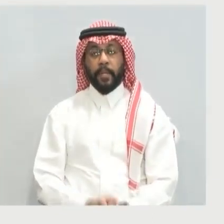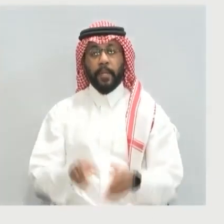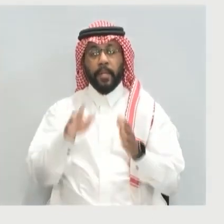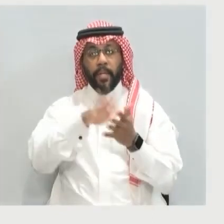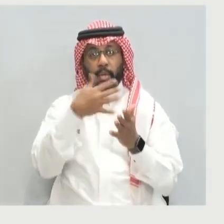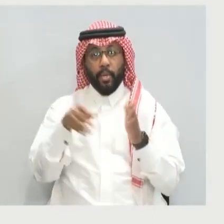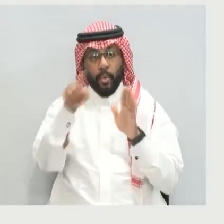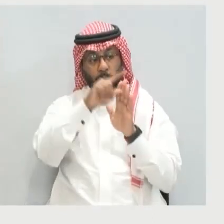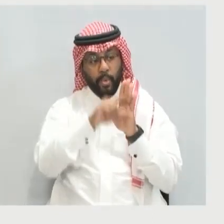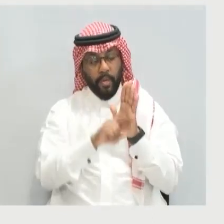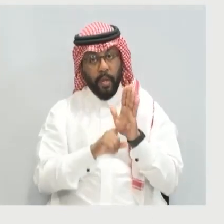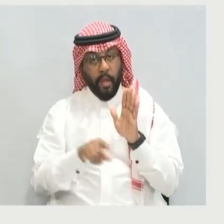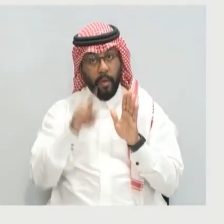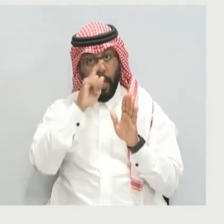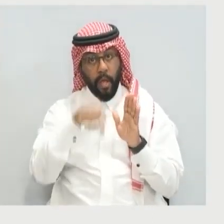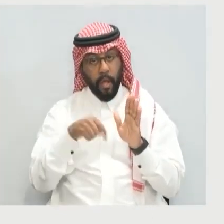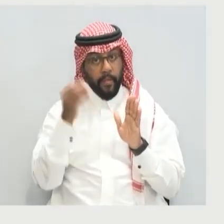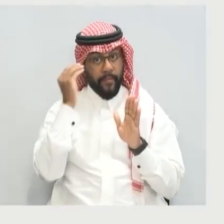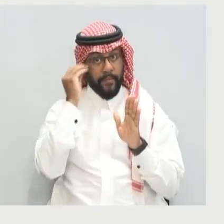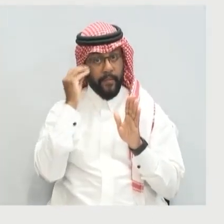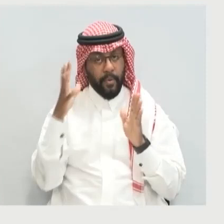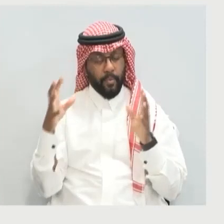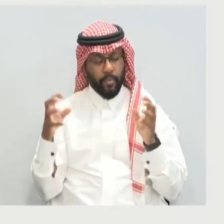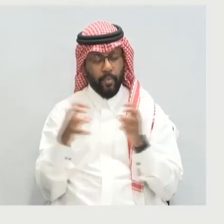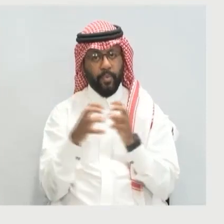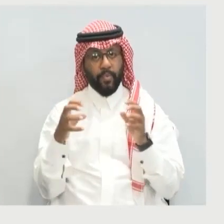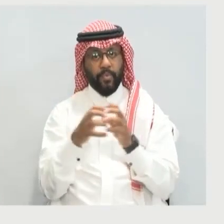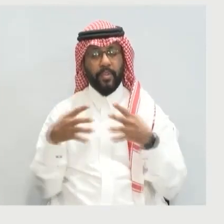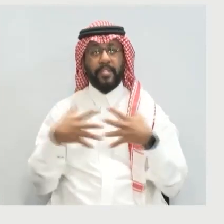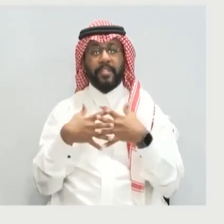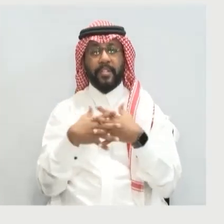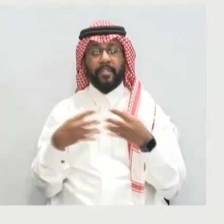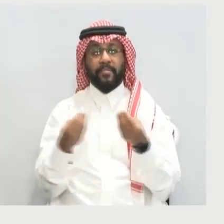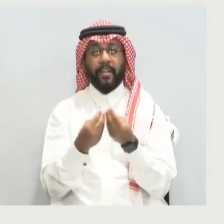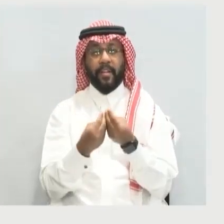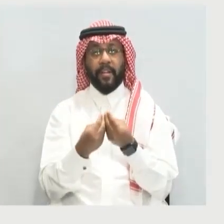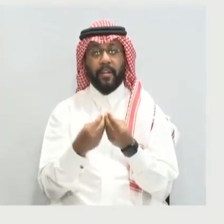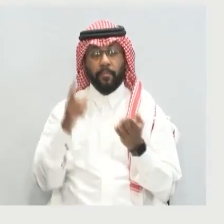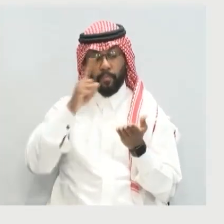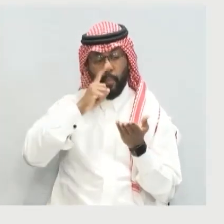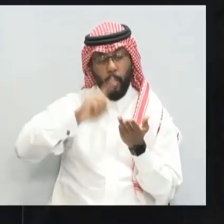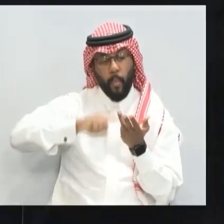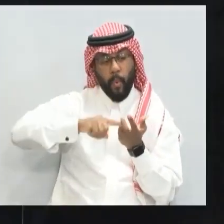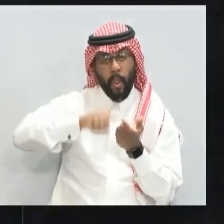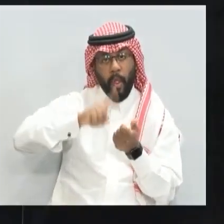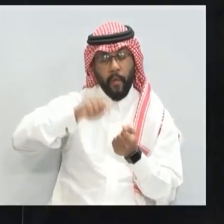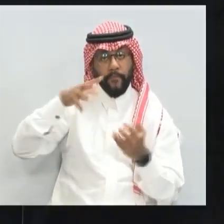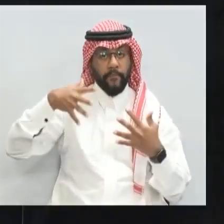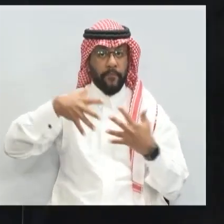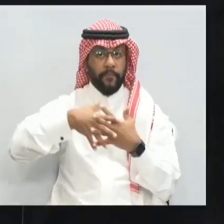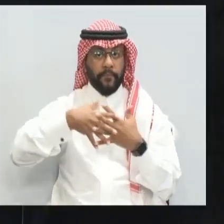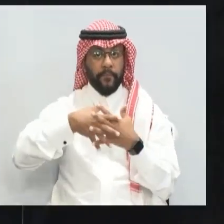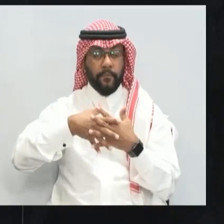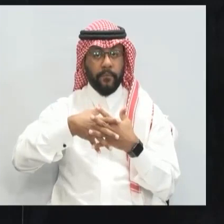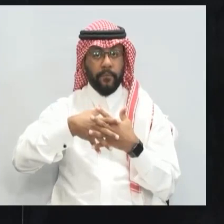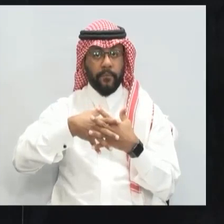واحدث فروض نظريه التصادم الواجب توافرها لحدوث التفاعل ما هي الشروط حتى يحدث تفاعل